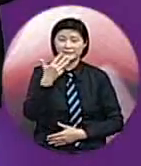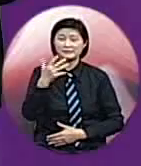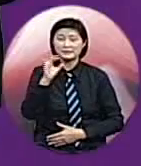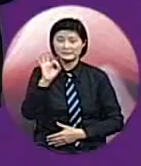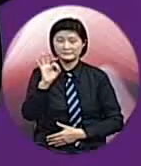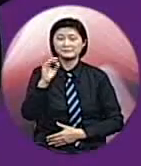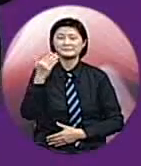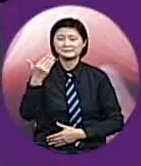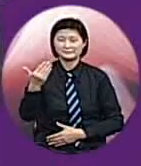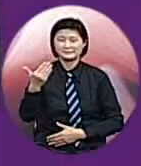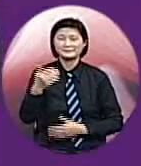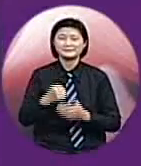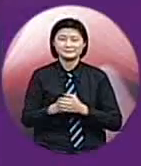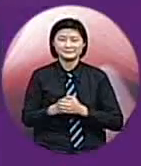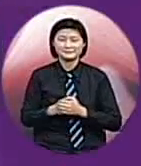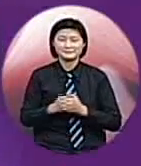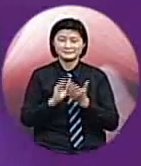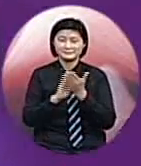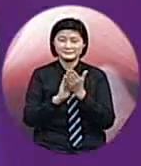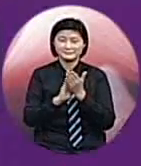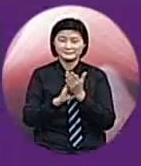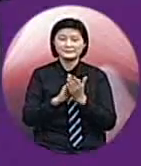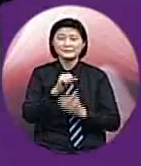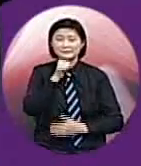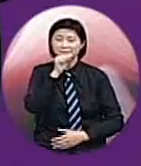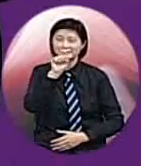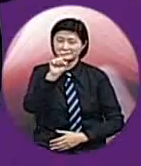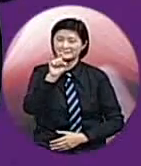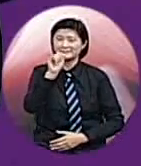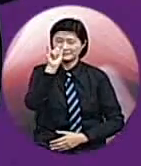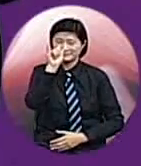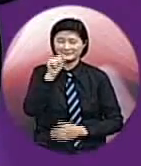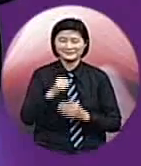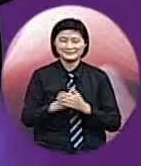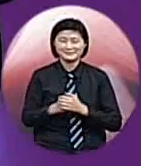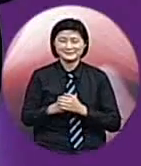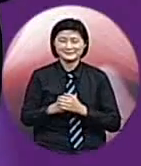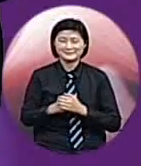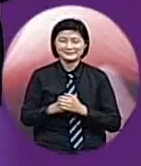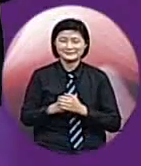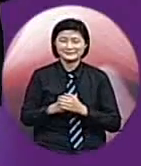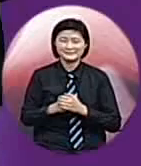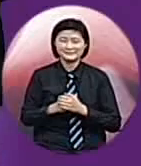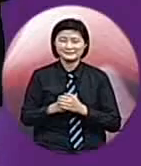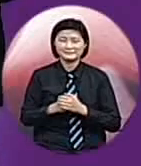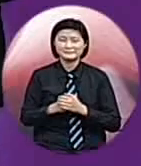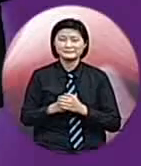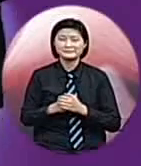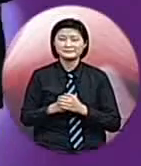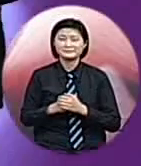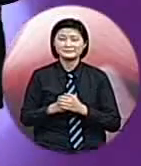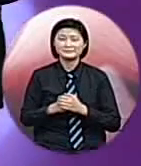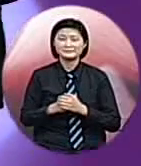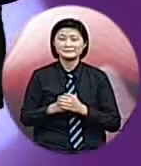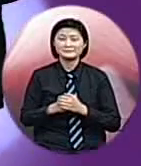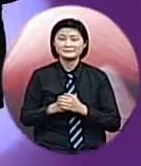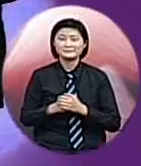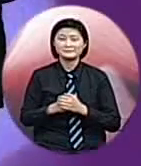8점, 10점, 9점입니다. 아유, 10점 나왔습니다. 네. 아유.